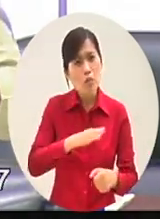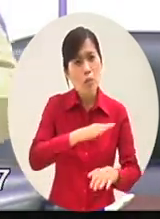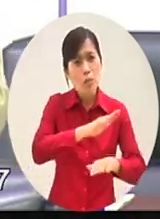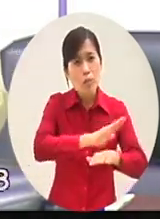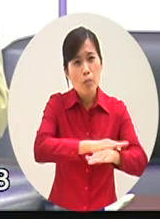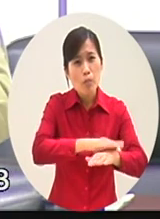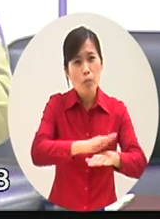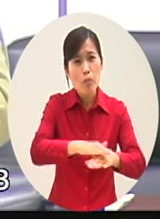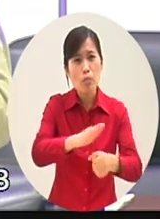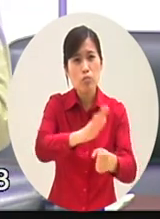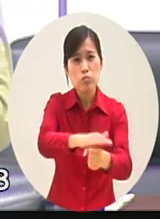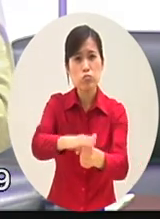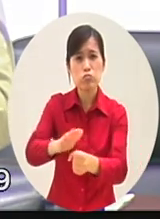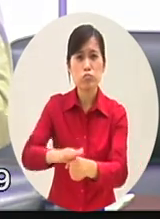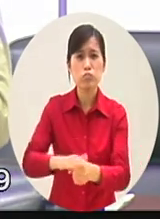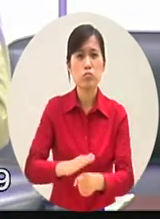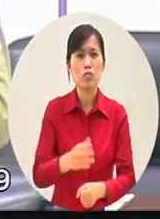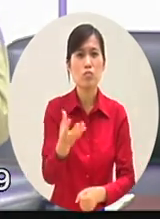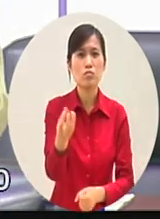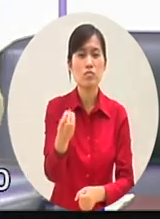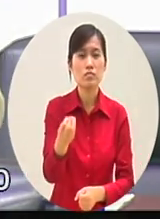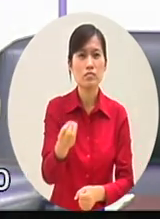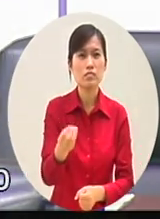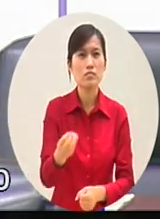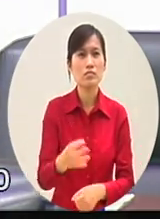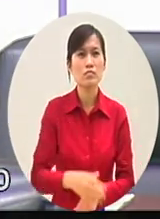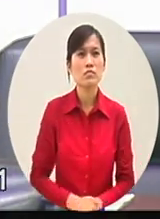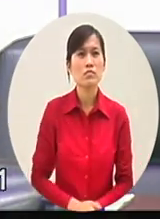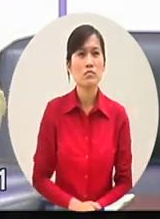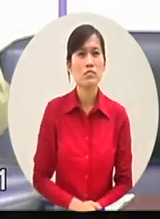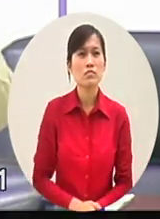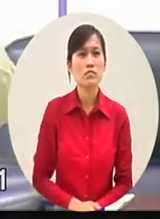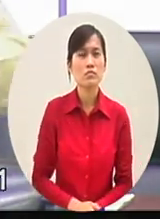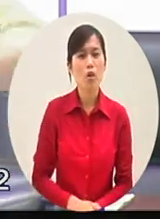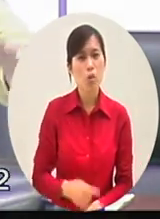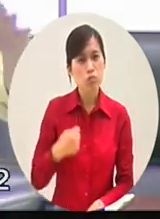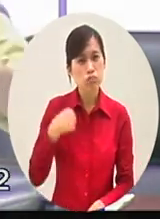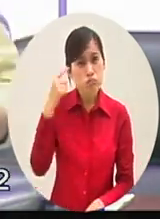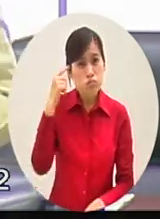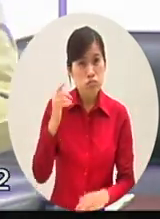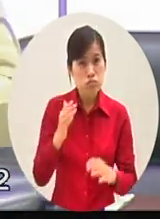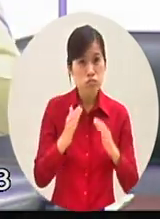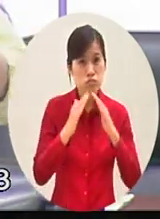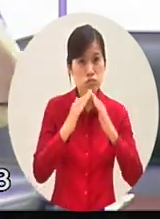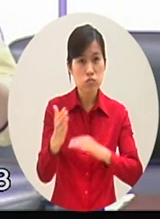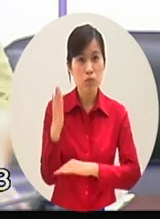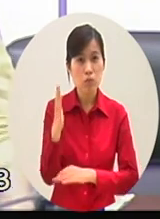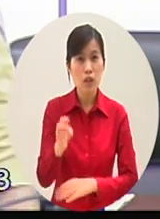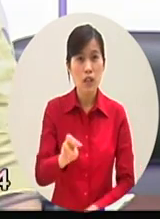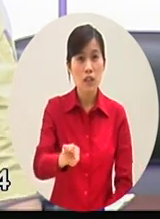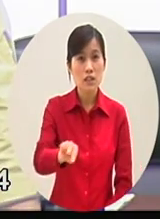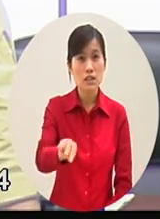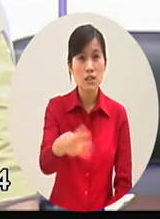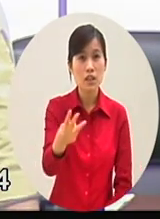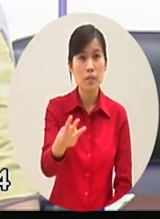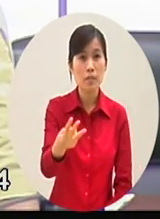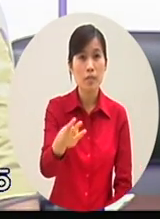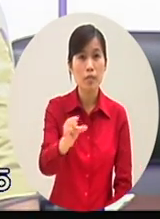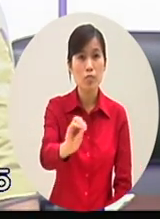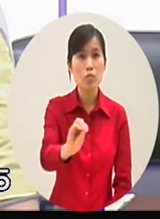大概这一笔费用在我们市政府里面大概有300多万要重铺的路面，到